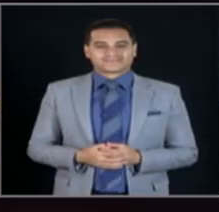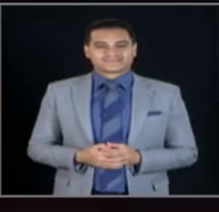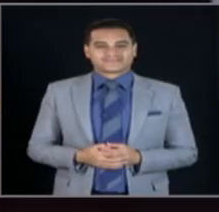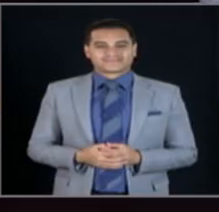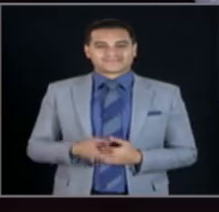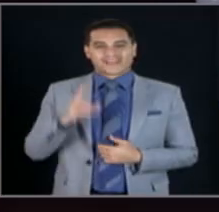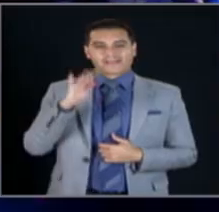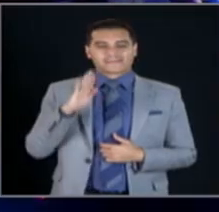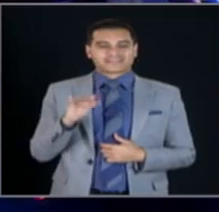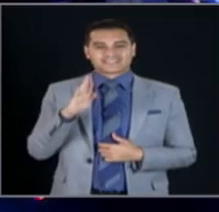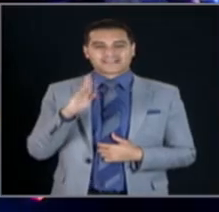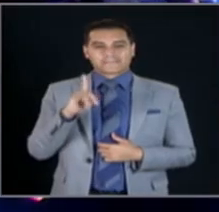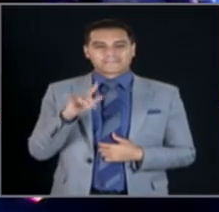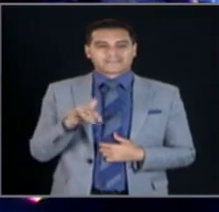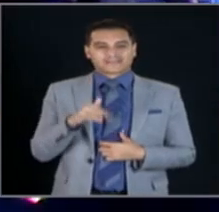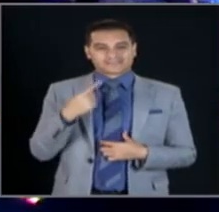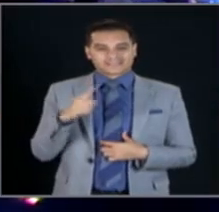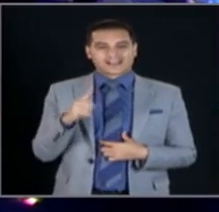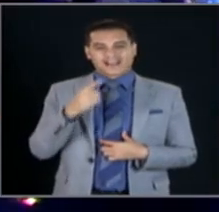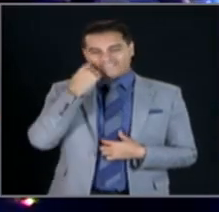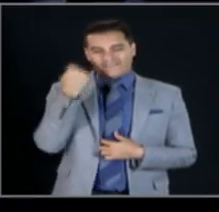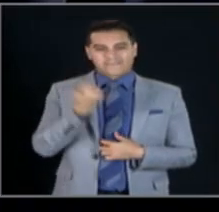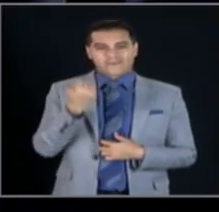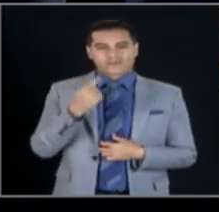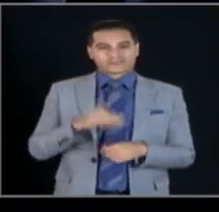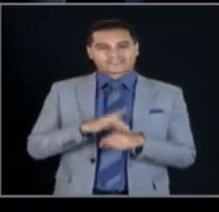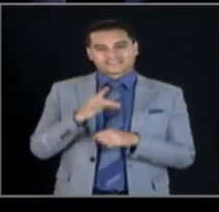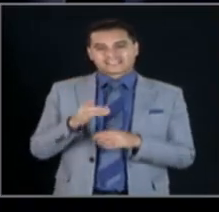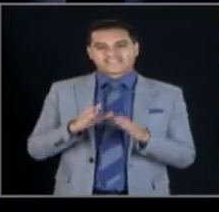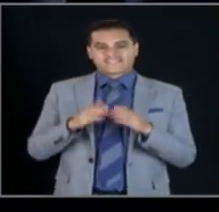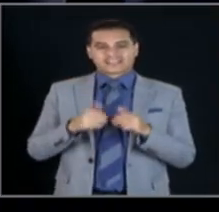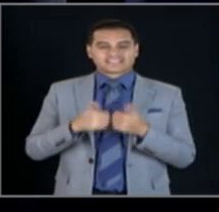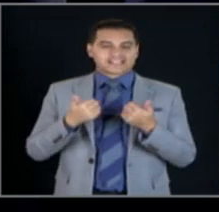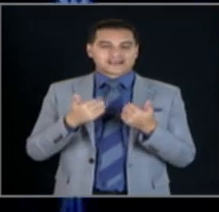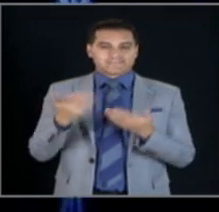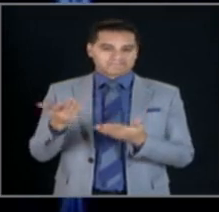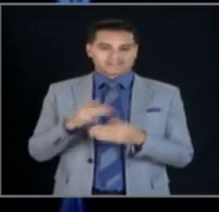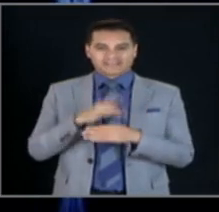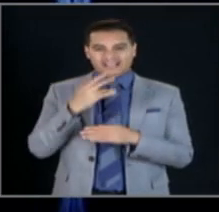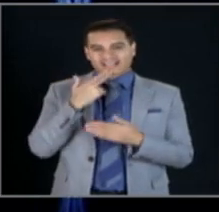الف مبروك لابريس عرضك لسلميديا ارض